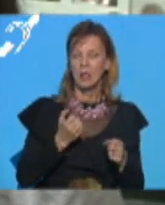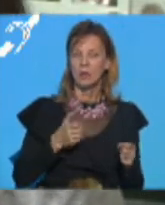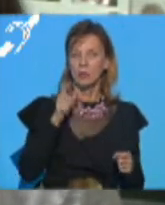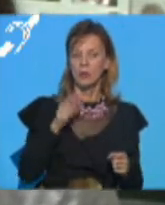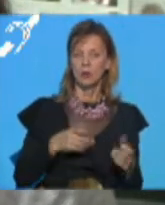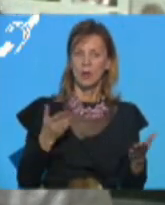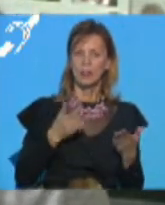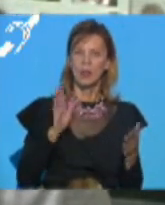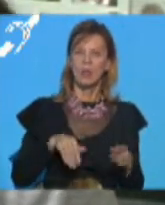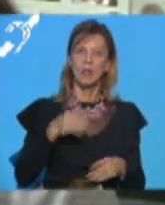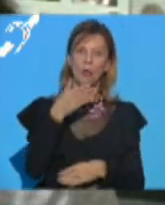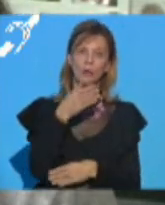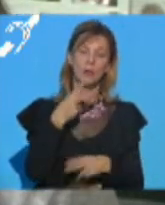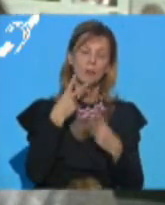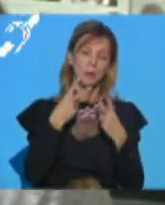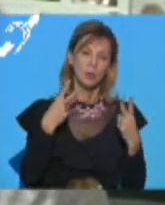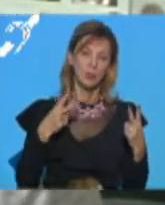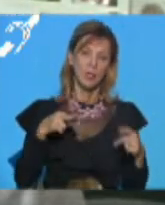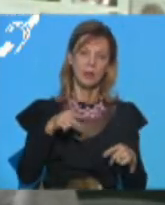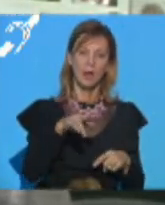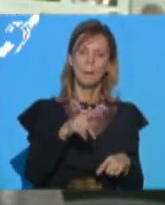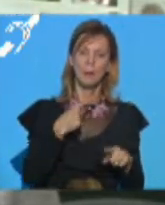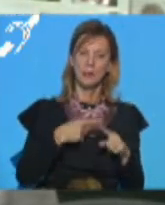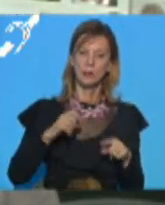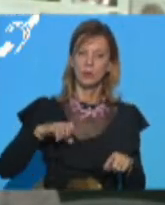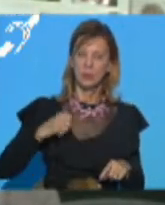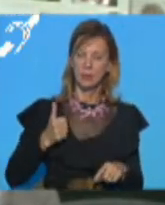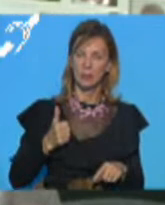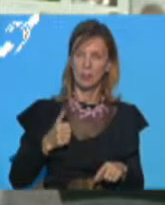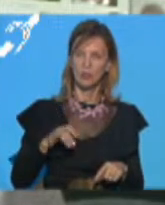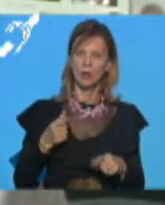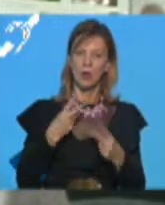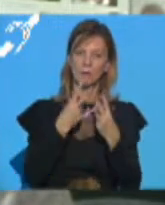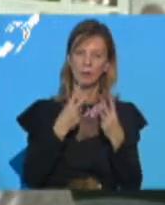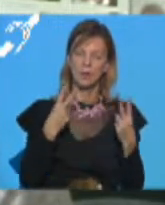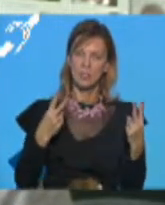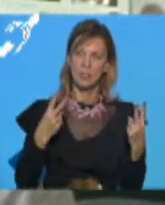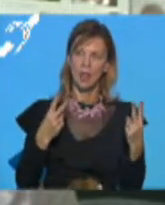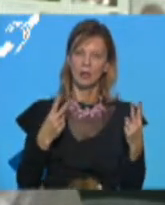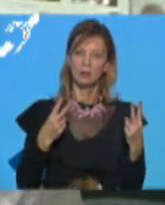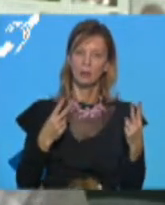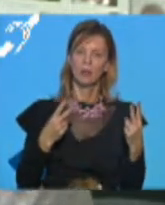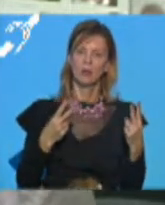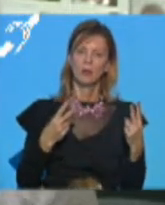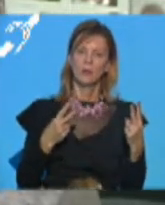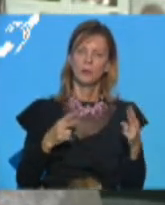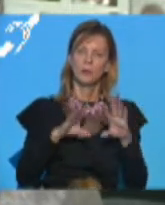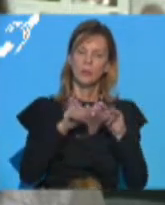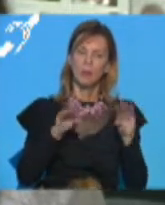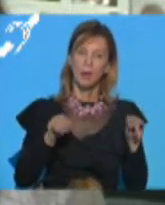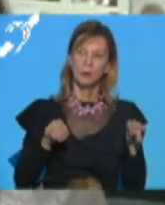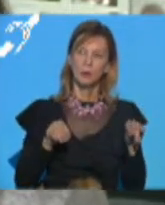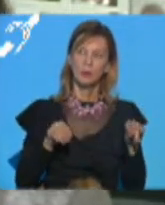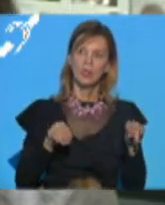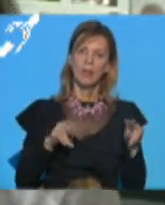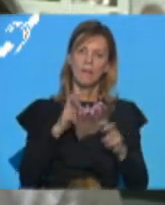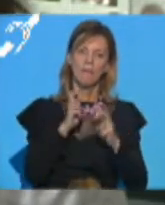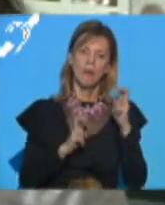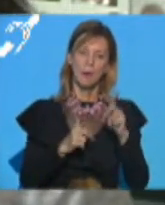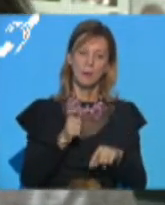dețin companii. Am mers împreună cu tinerii și am vizitat unități de producție din